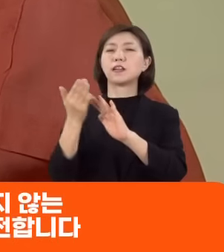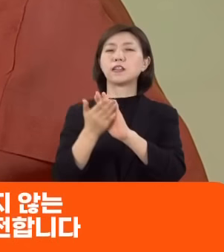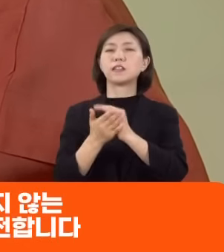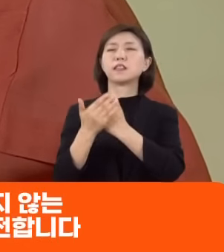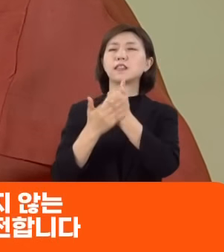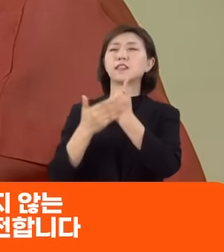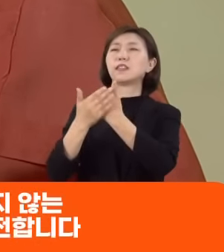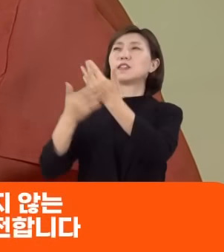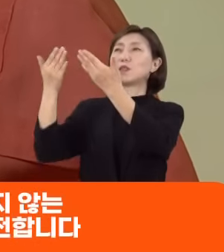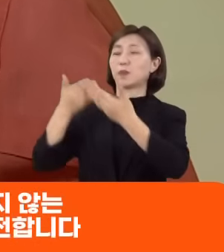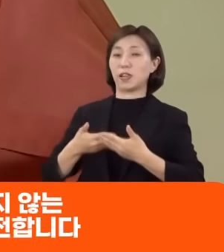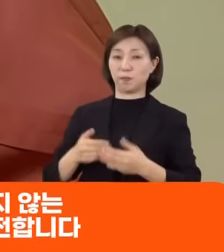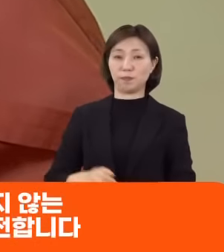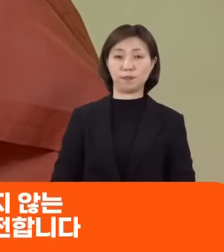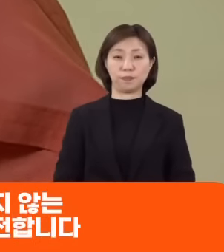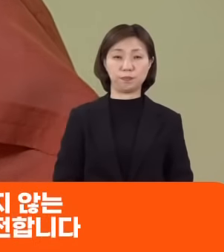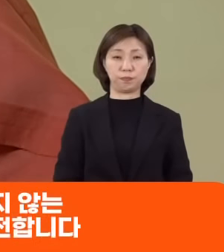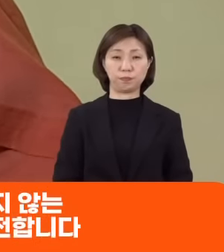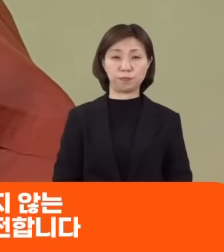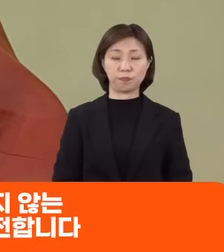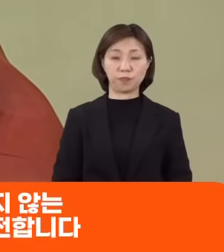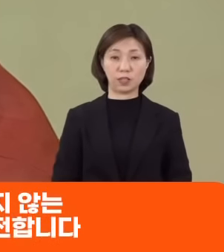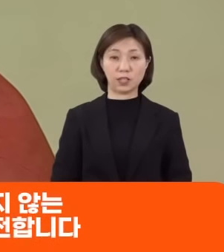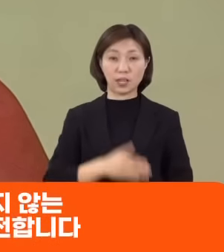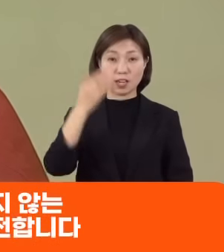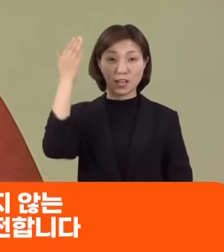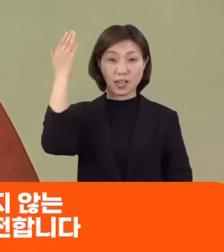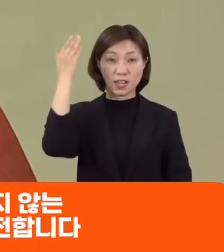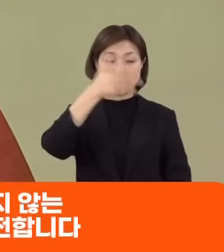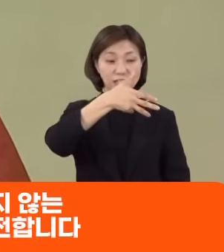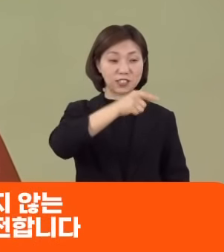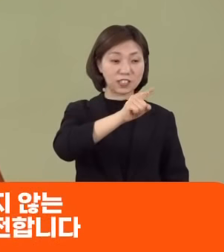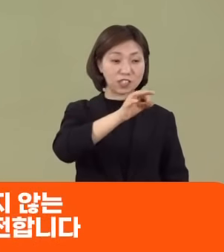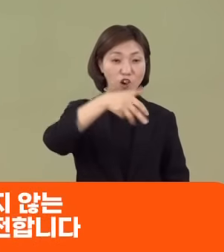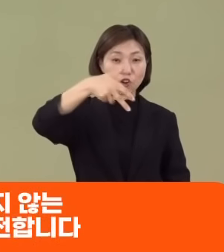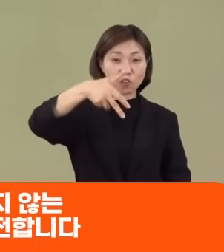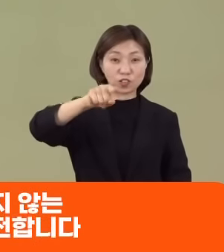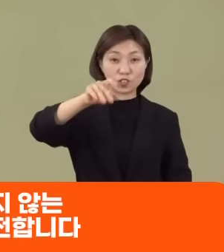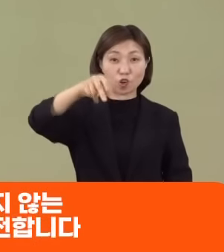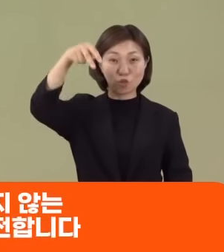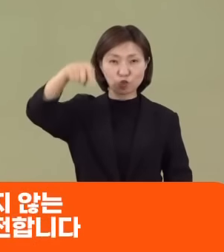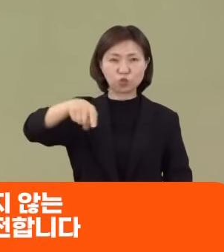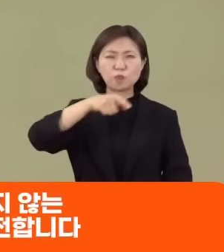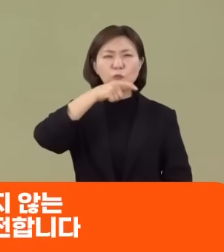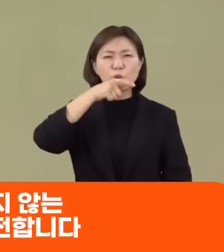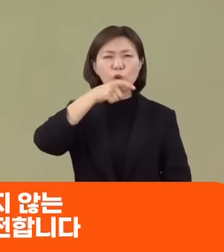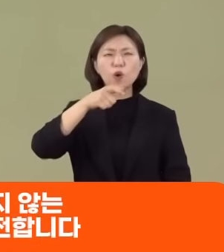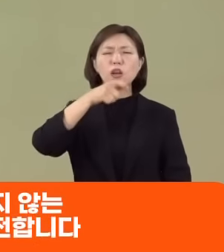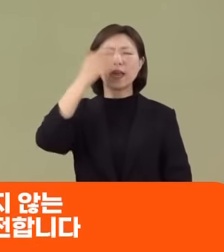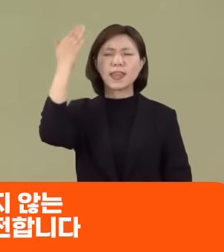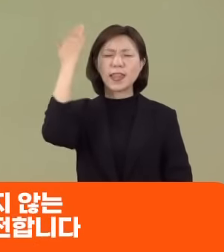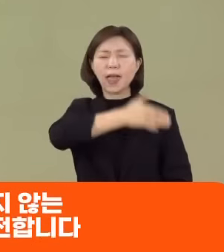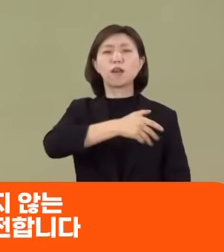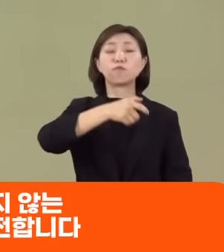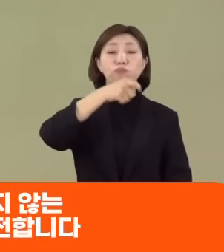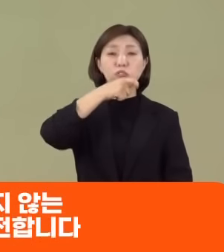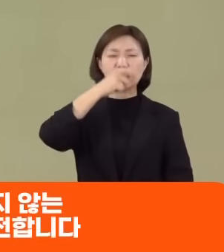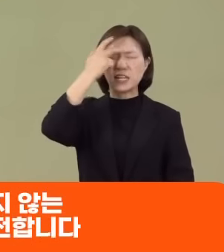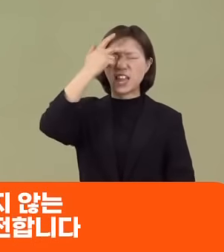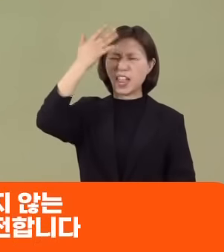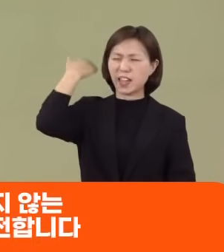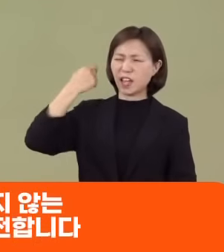청정수의 가피를 주었다 청정수는 깨끗한 물을 뜻합니다 그래서 중국 불교에서 옛날부터